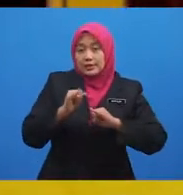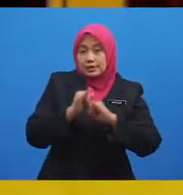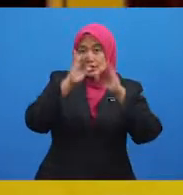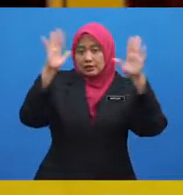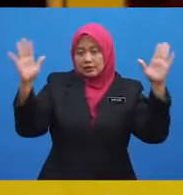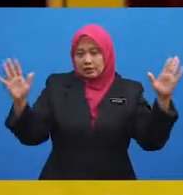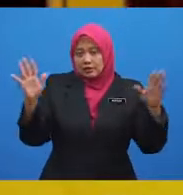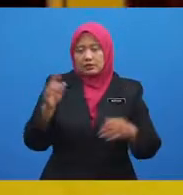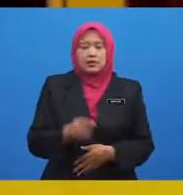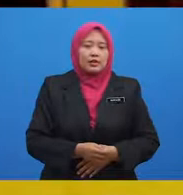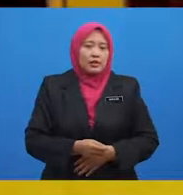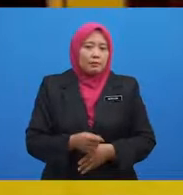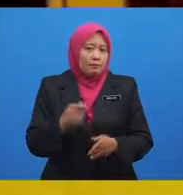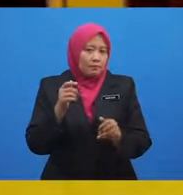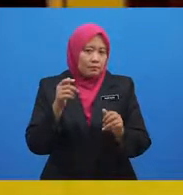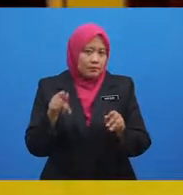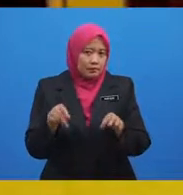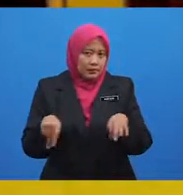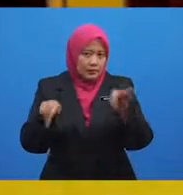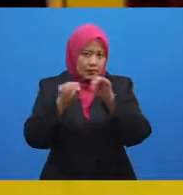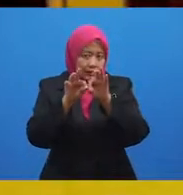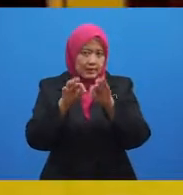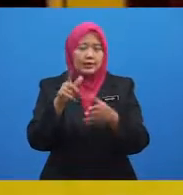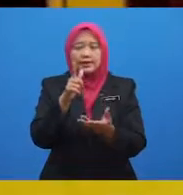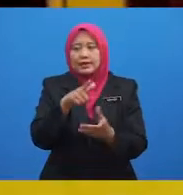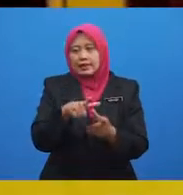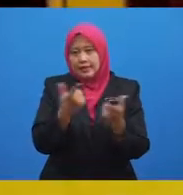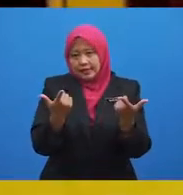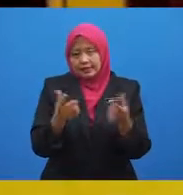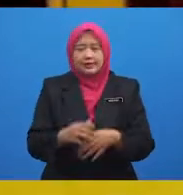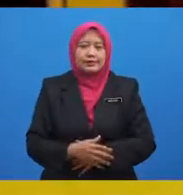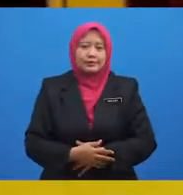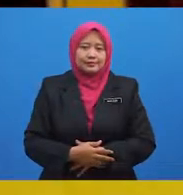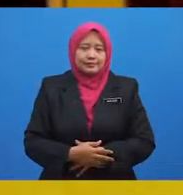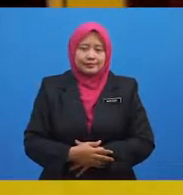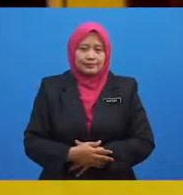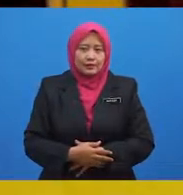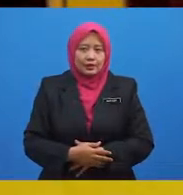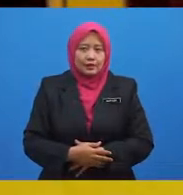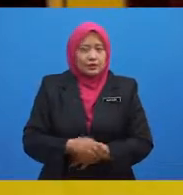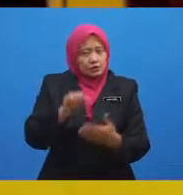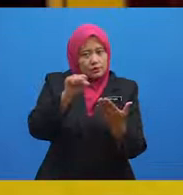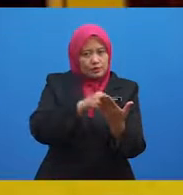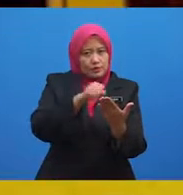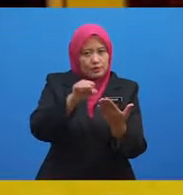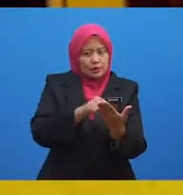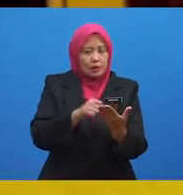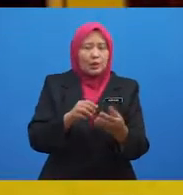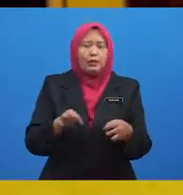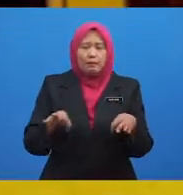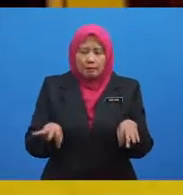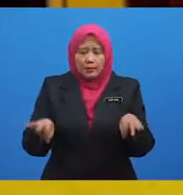perkara. Selain itu, seloka juga merupakan bahan penting dalam pengkaryaan